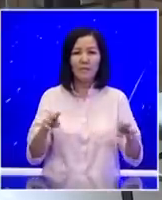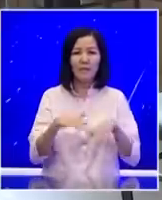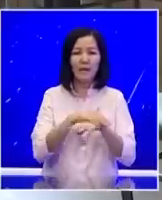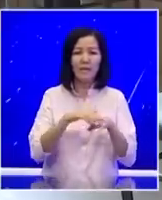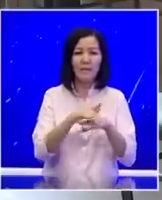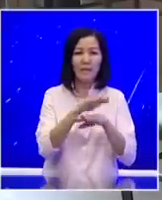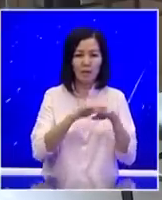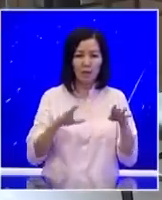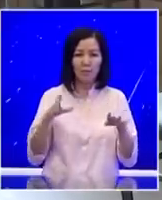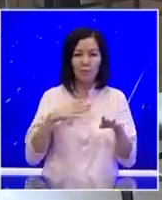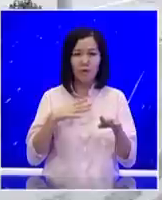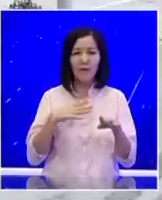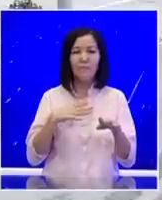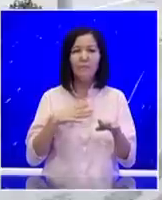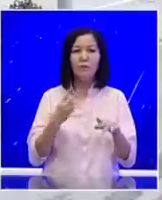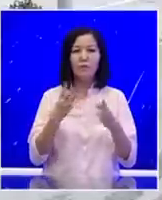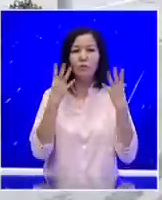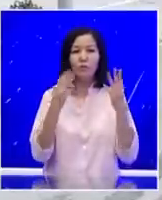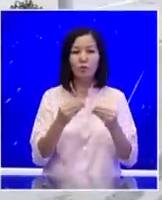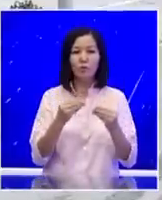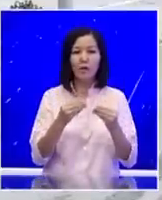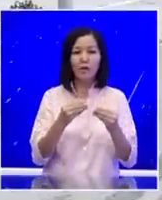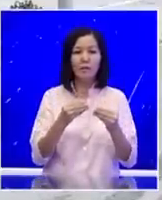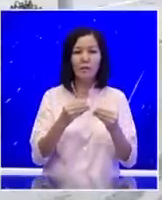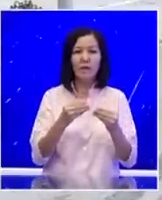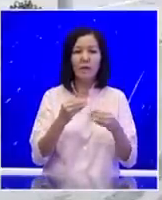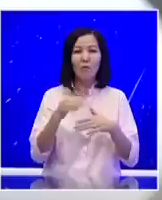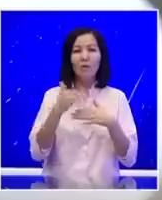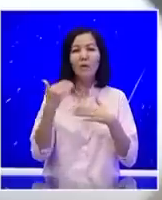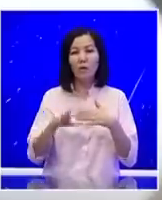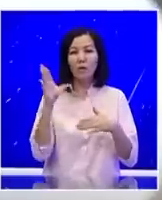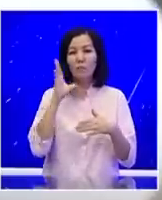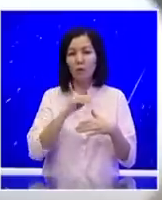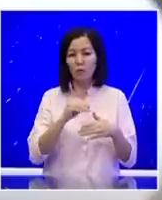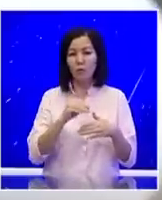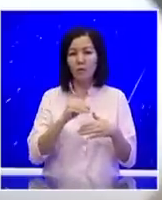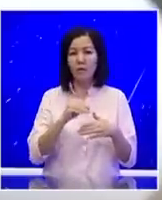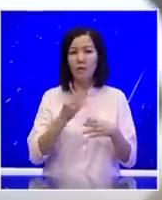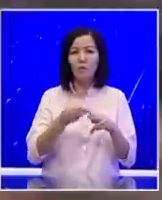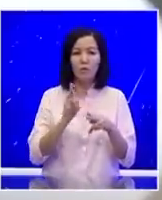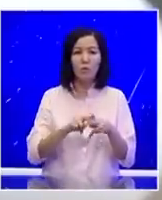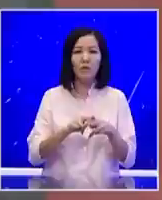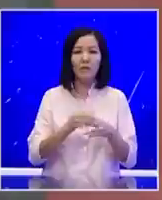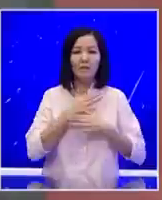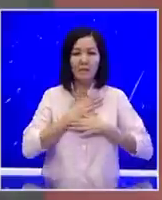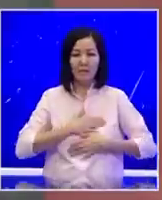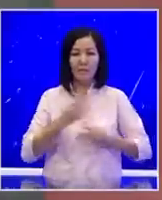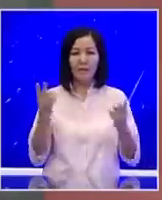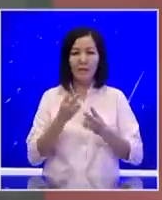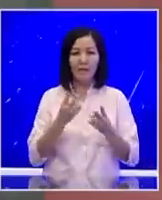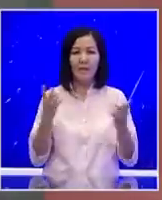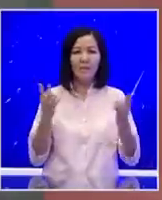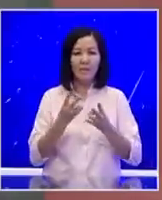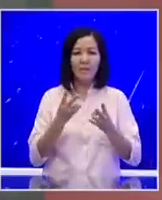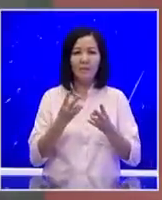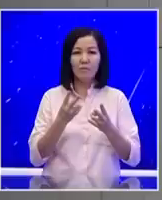министрі халықтан кешірімде сұрады. Үш күн деп бекер айтып біз, одан көбірек уақыт кетеді дейді. Сондықтан жөні